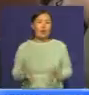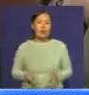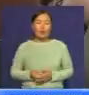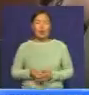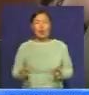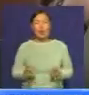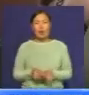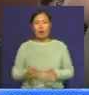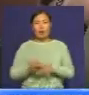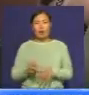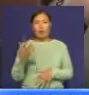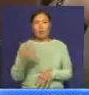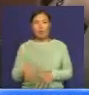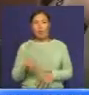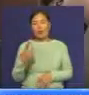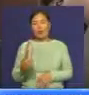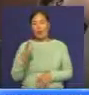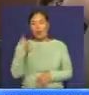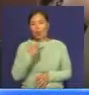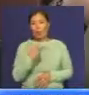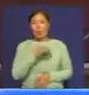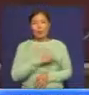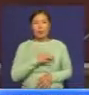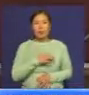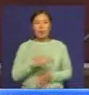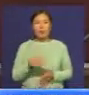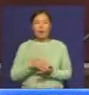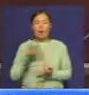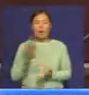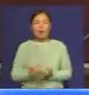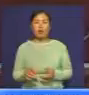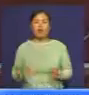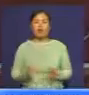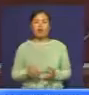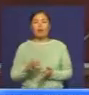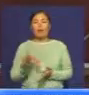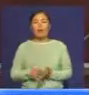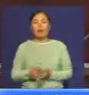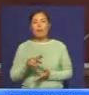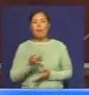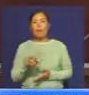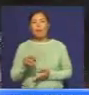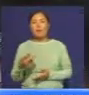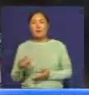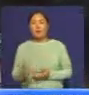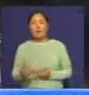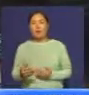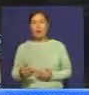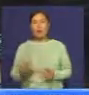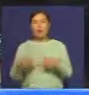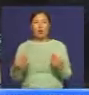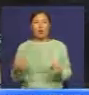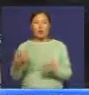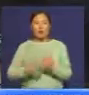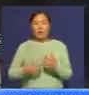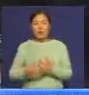Таким образом, 51 юридическое лицо привлечено к административной ответственности, выписаны предписания. На устранение дается в